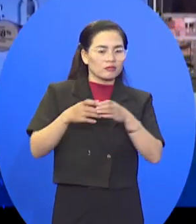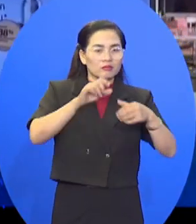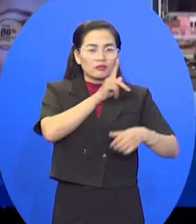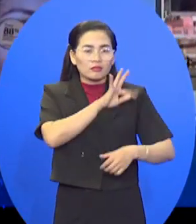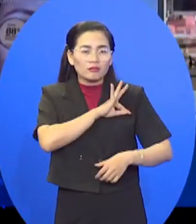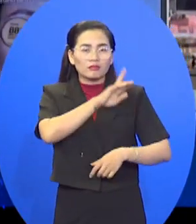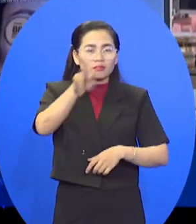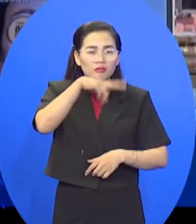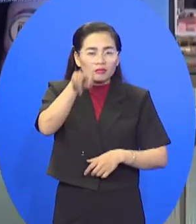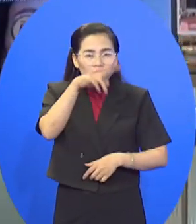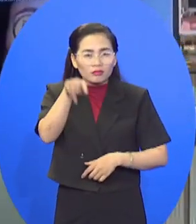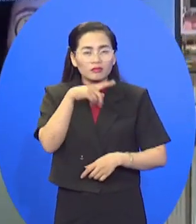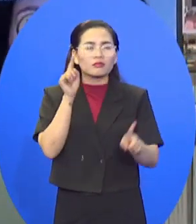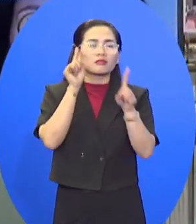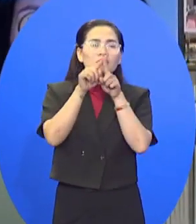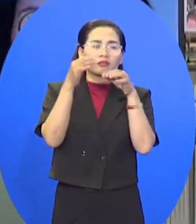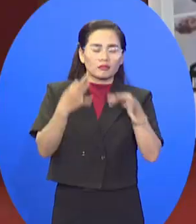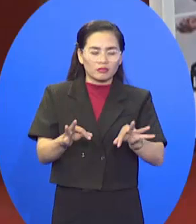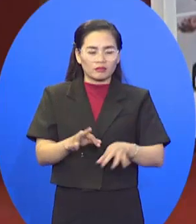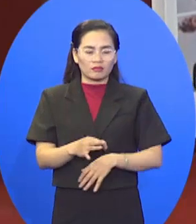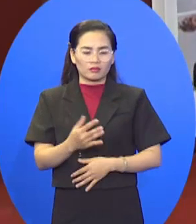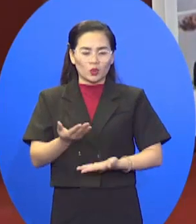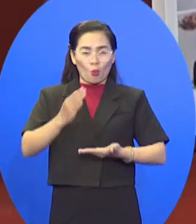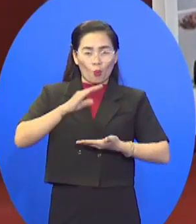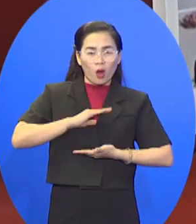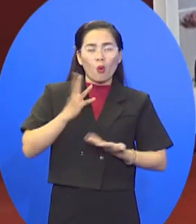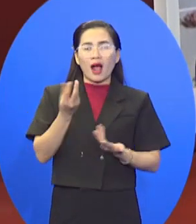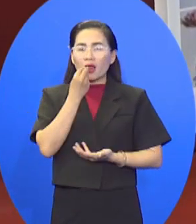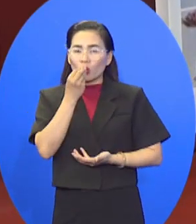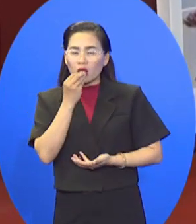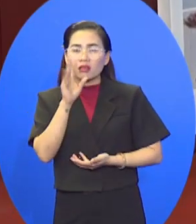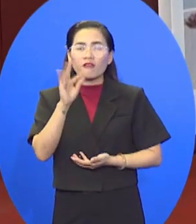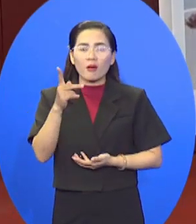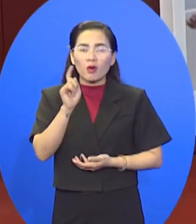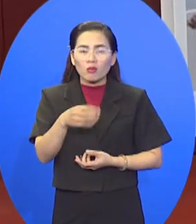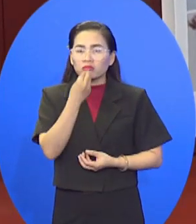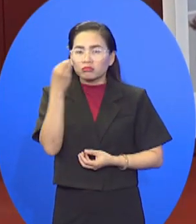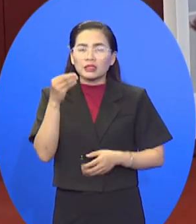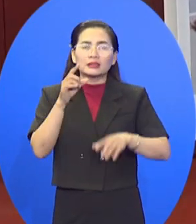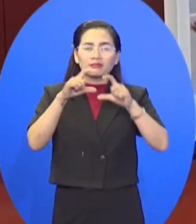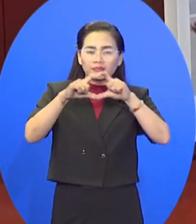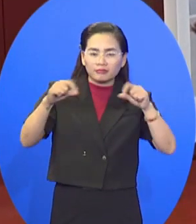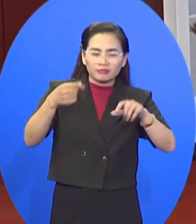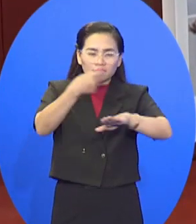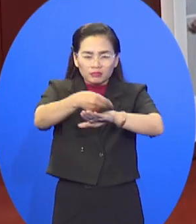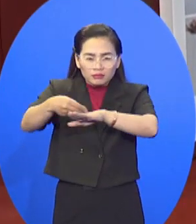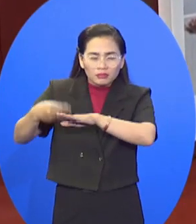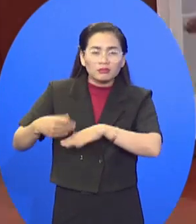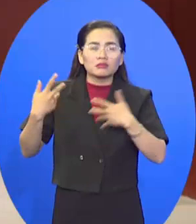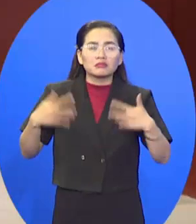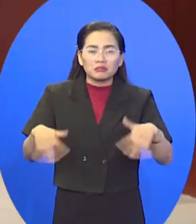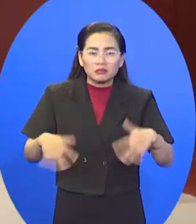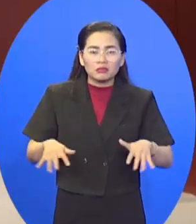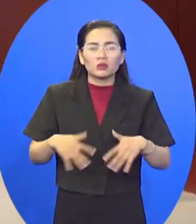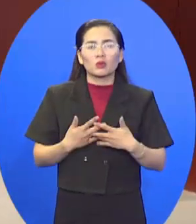các cơ quan nhà nước khác của Thái Lan kiểm tra việc tuân thủ các quy định an toàn thực phẩm bao gồm việc gián nhãn sản phẩm phù hợp độ tươi của các mặt hàng thực